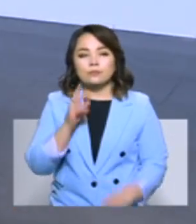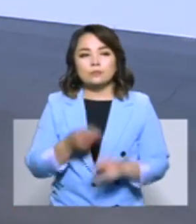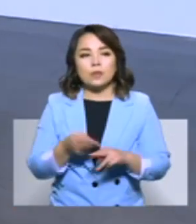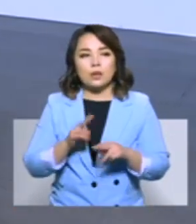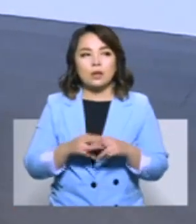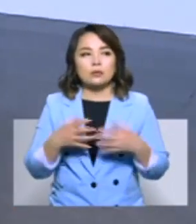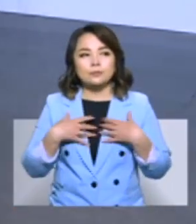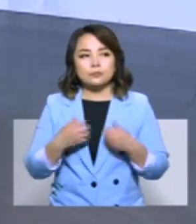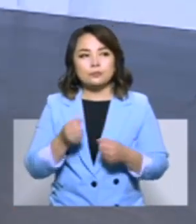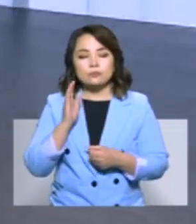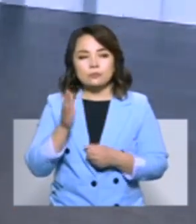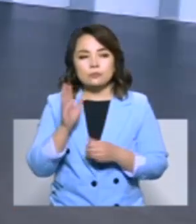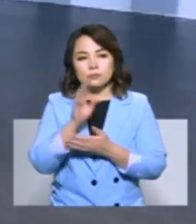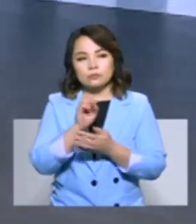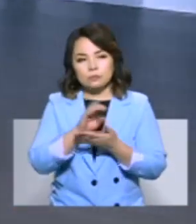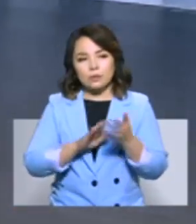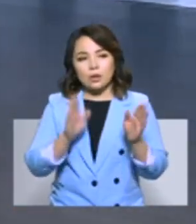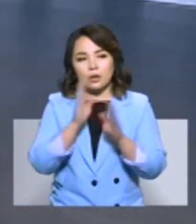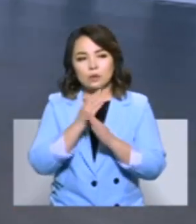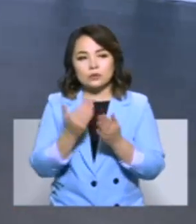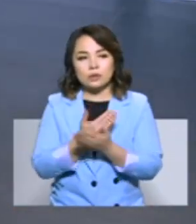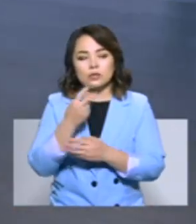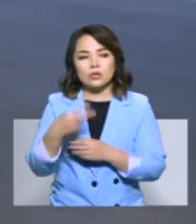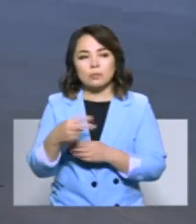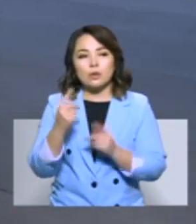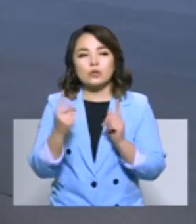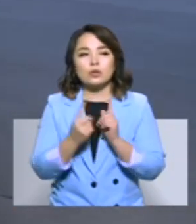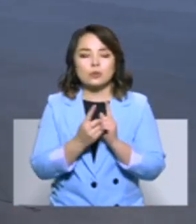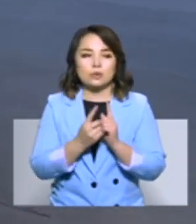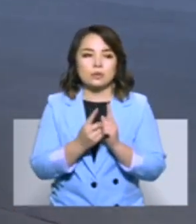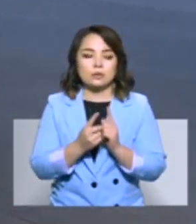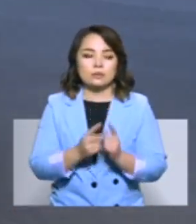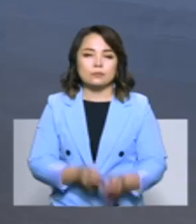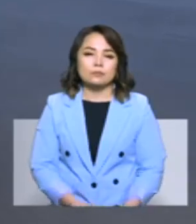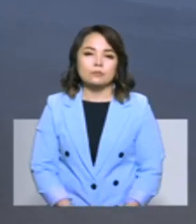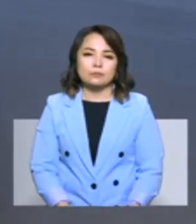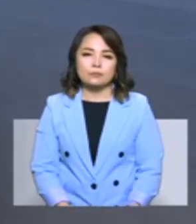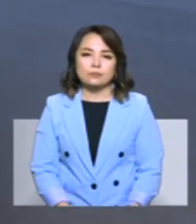айтарымыз осы. Алда ауа райы болжамы. 20:00-де жүздесейік.